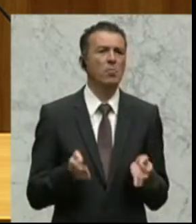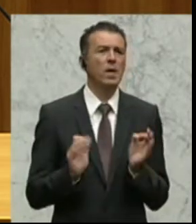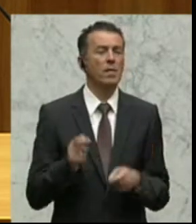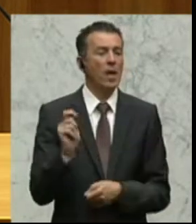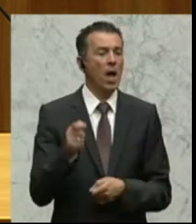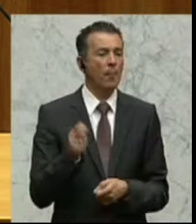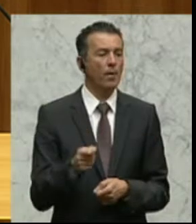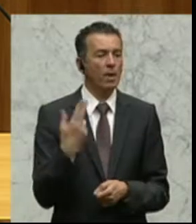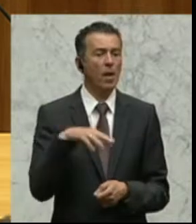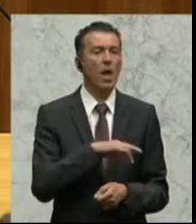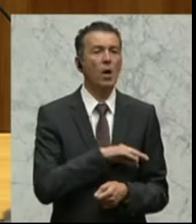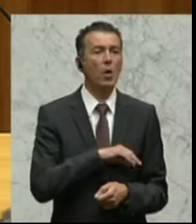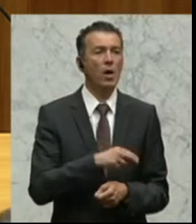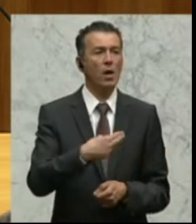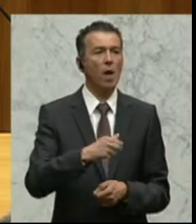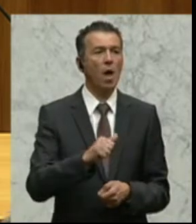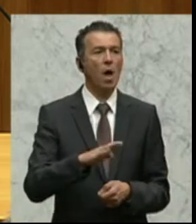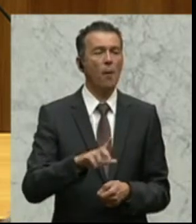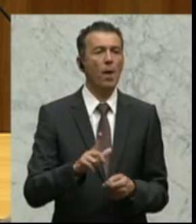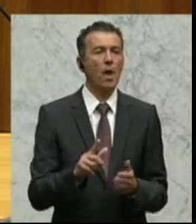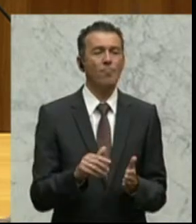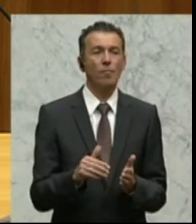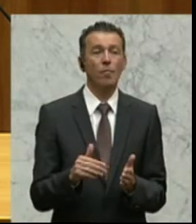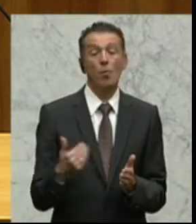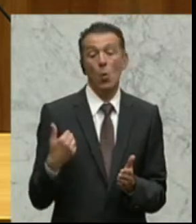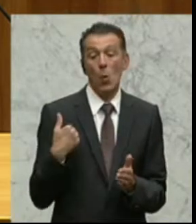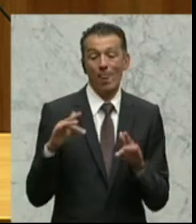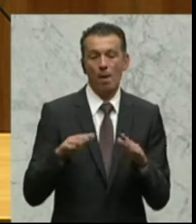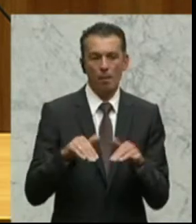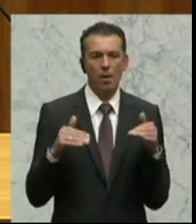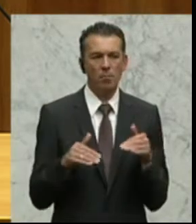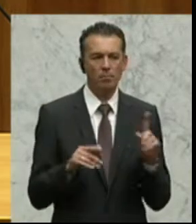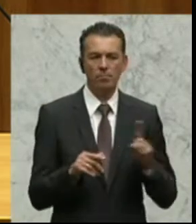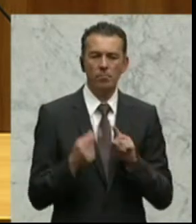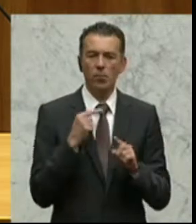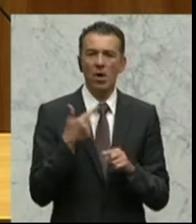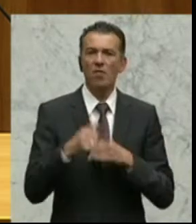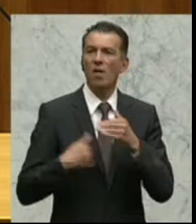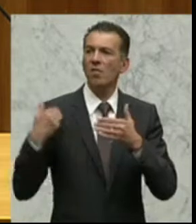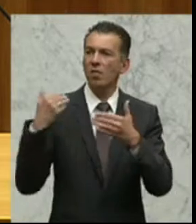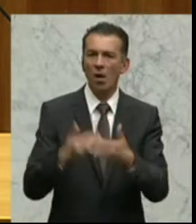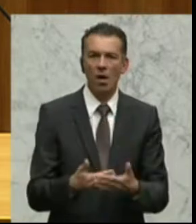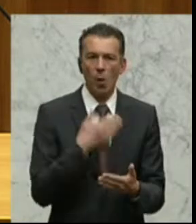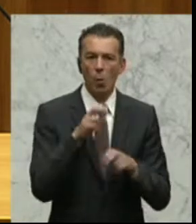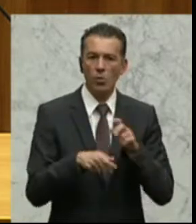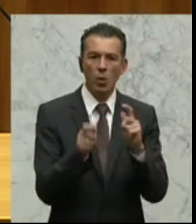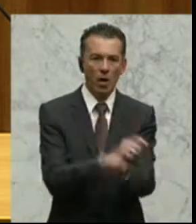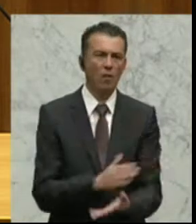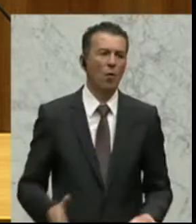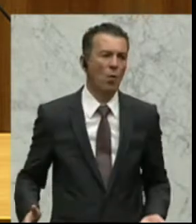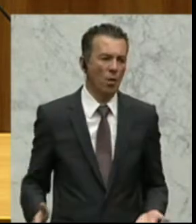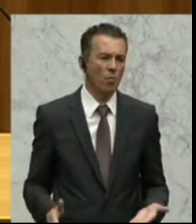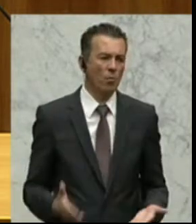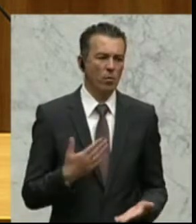Kollege Hable, der noch nicht so lange im Parlament ist, herausstellen und sagen, wir haben die letzten 20 Jahre keine Steuerreform gehabt. Ich möchte da ein paar